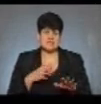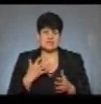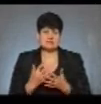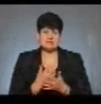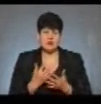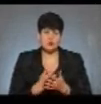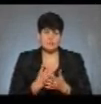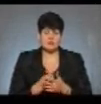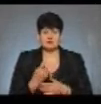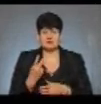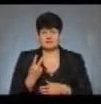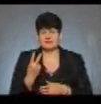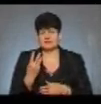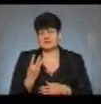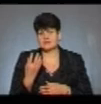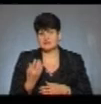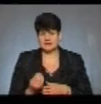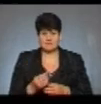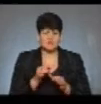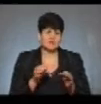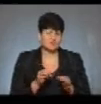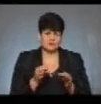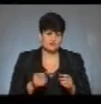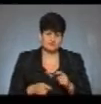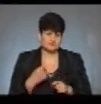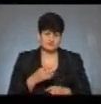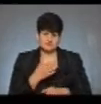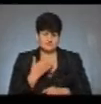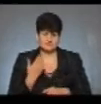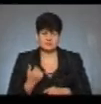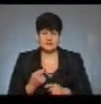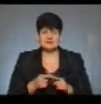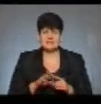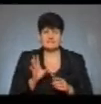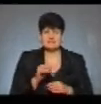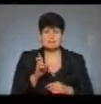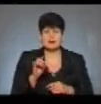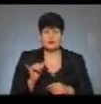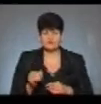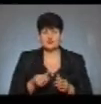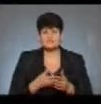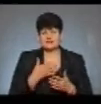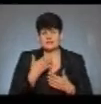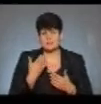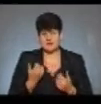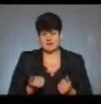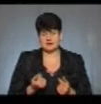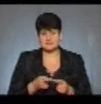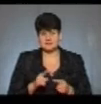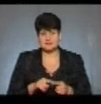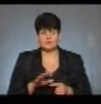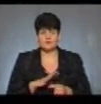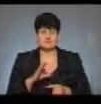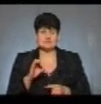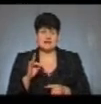своїх автоматів за день, два-три. Вони абсолютно не понесли нічого. І, в принципі, це все би воно ціни як такої немає. Це був сервер і